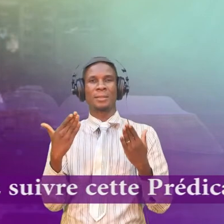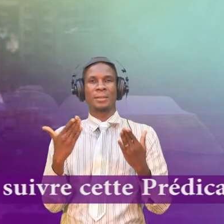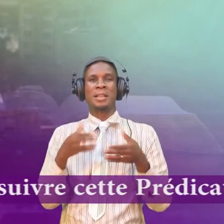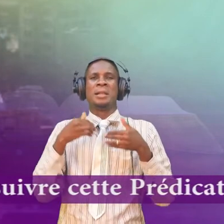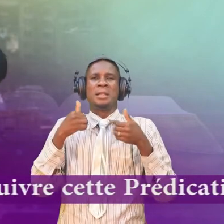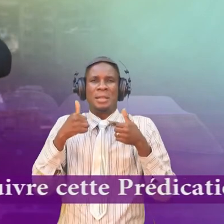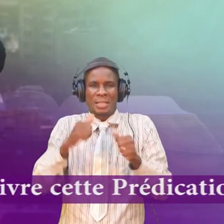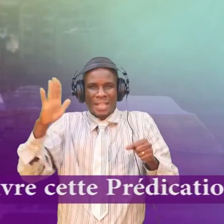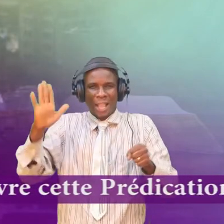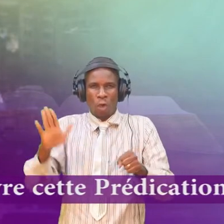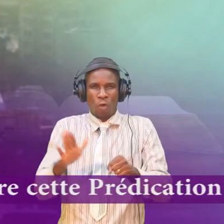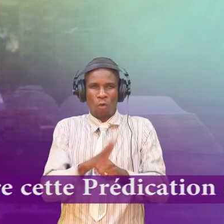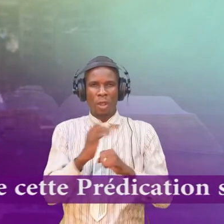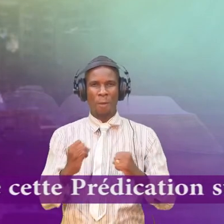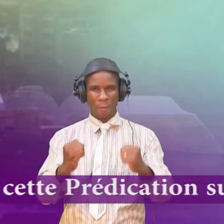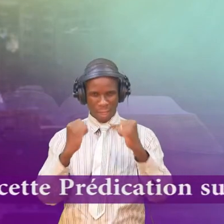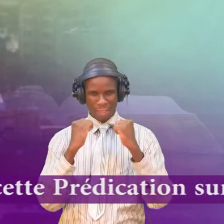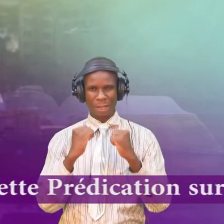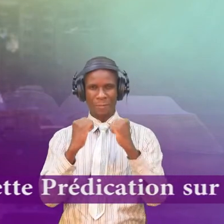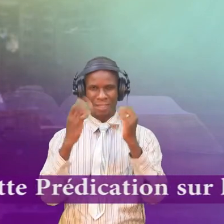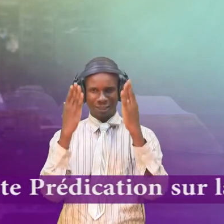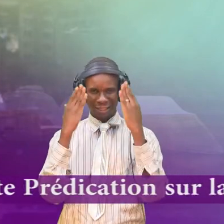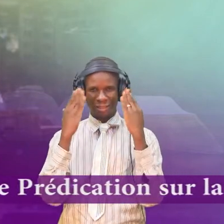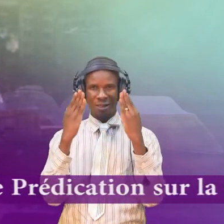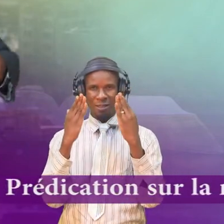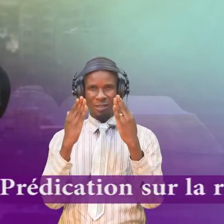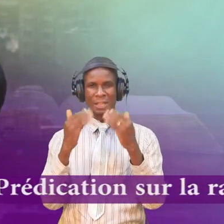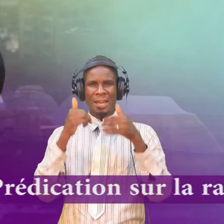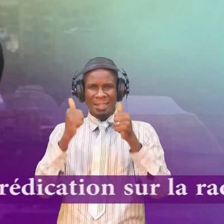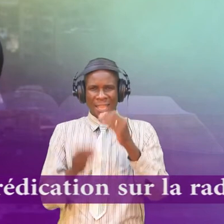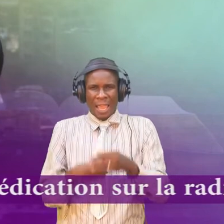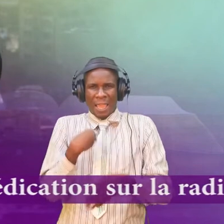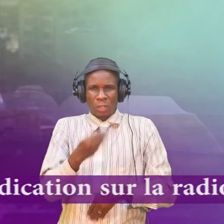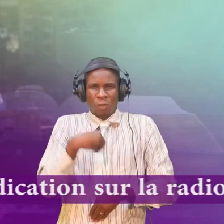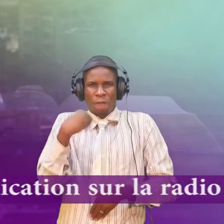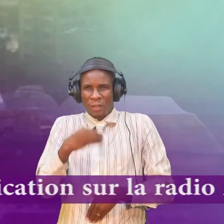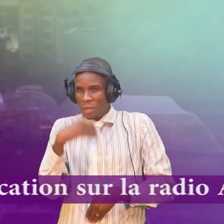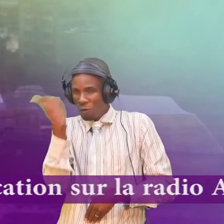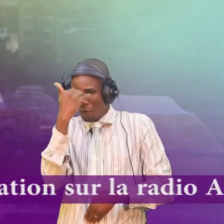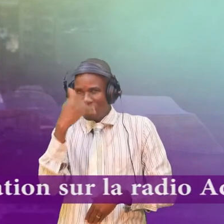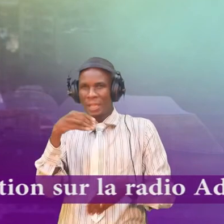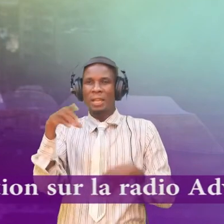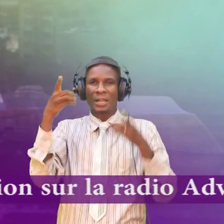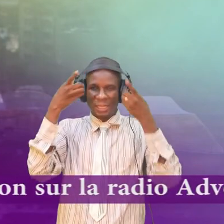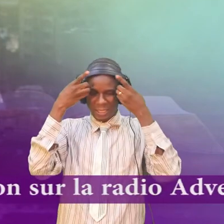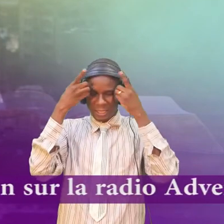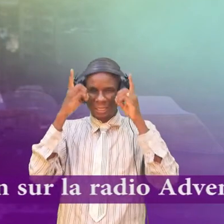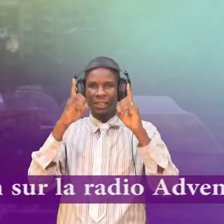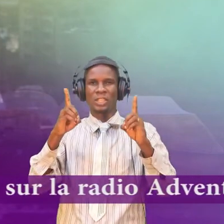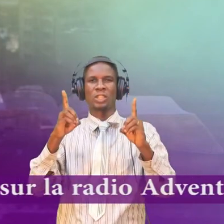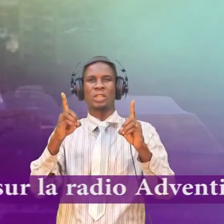Nehema ya Mungu ndiyo chanzo cha wokovu. Nguvu za Mungu zinatoa wokovu.